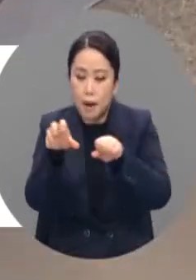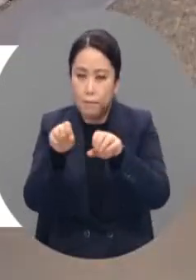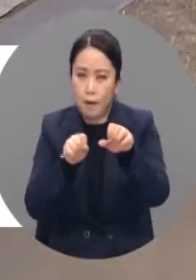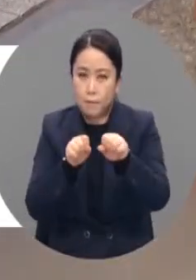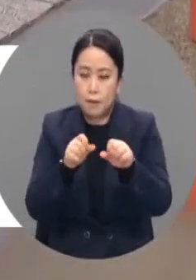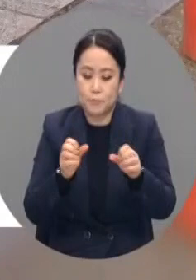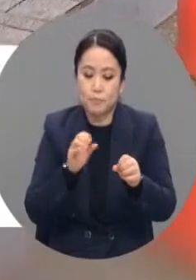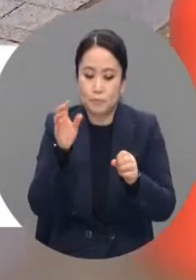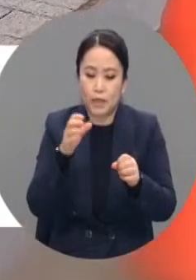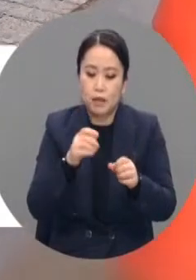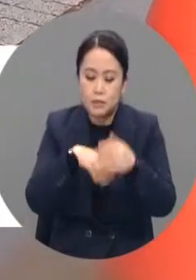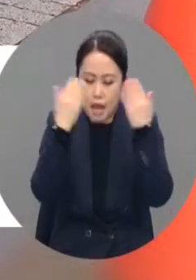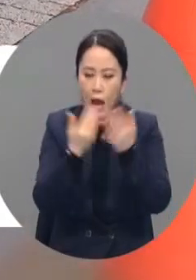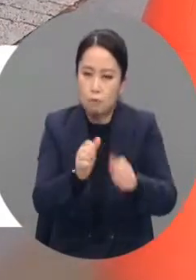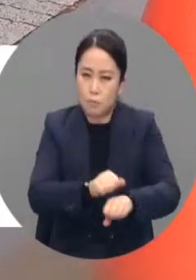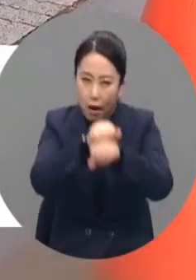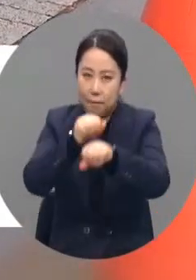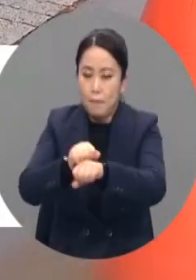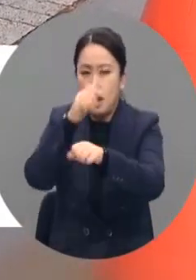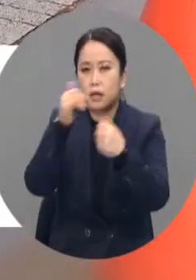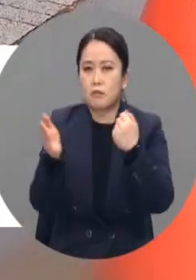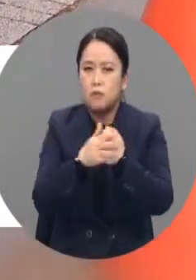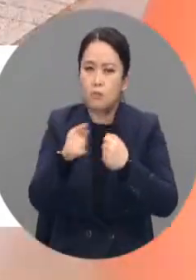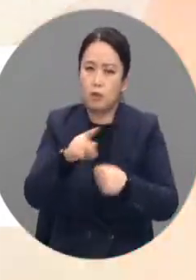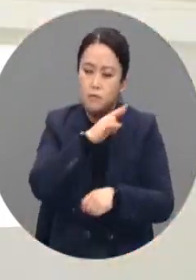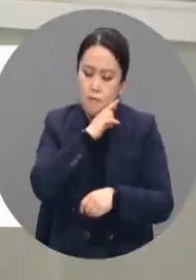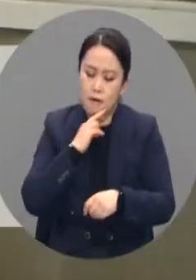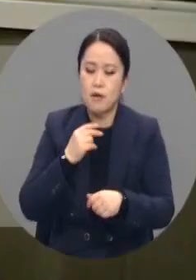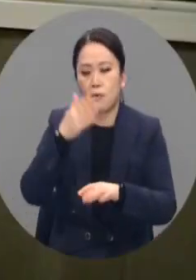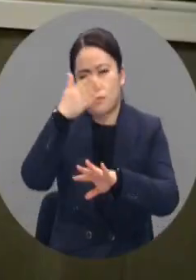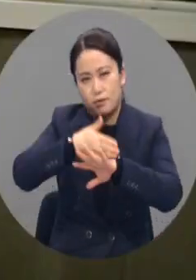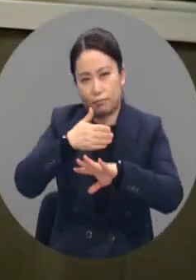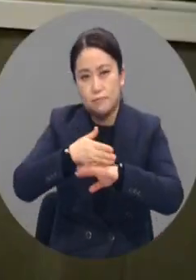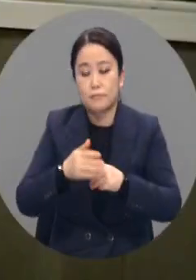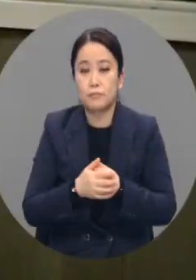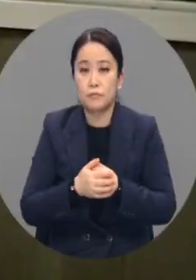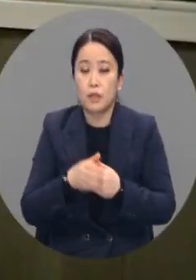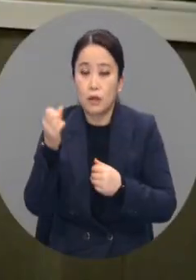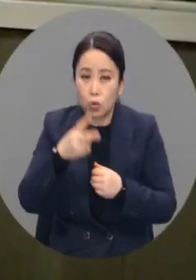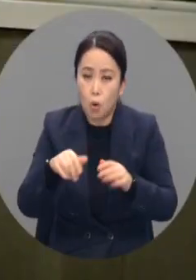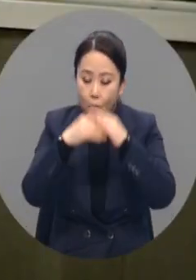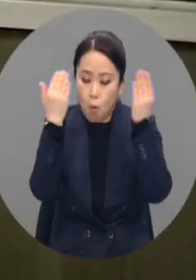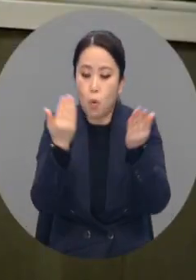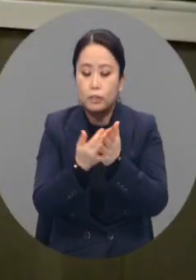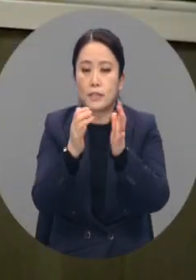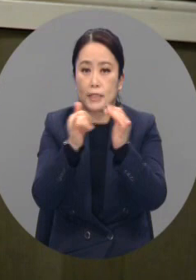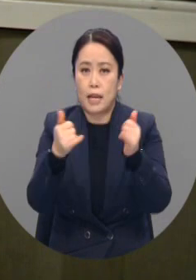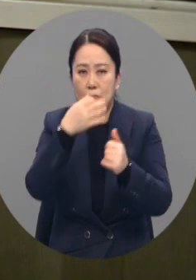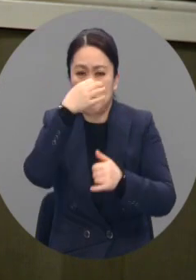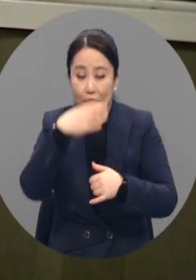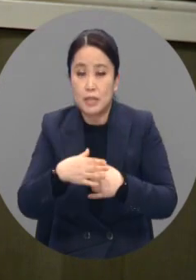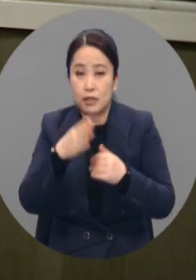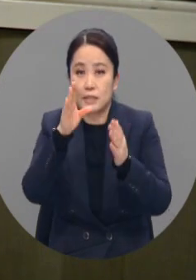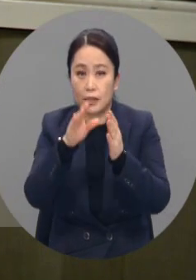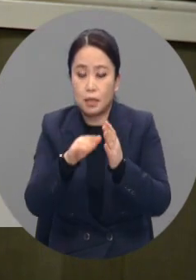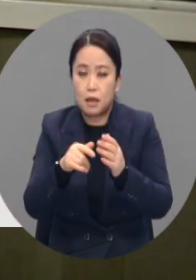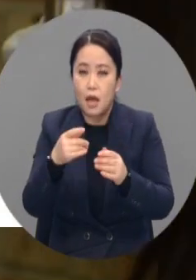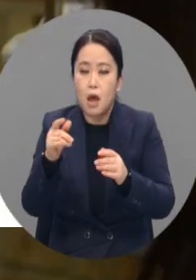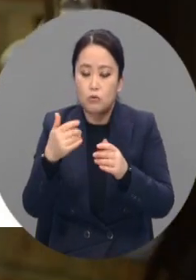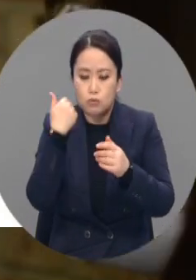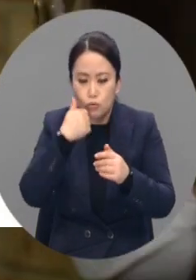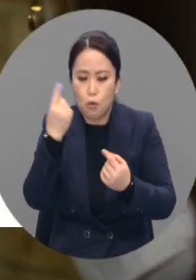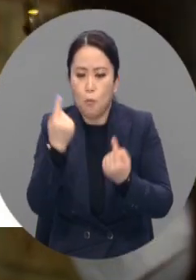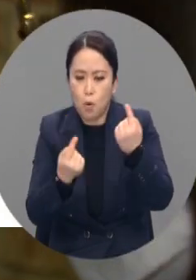놓으셔서 가족이 너무너무 편리하고 감사하고. 누구보다 힘든 시기를 겪고 있는 고깃집